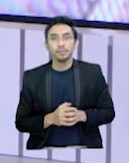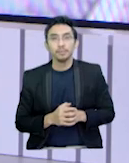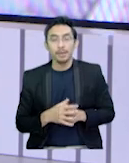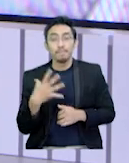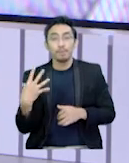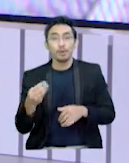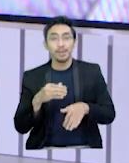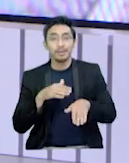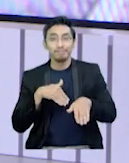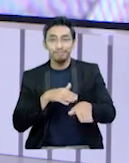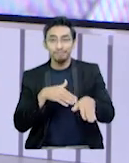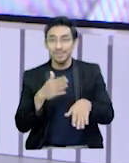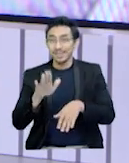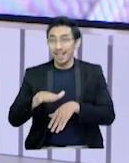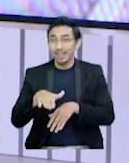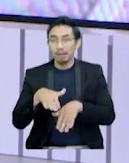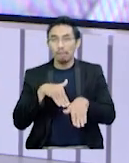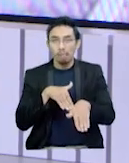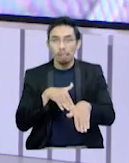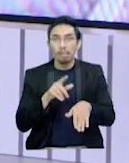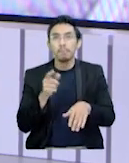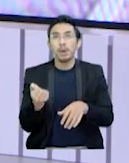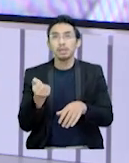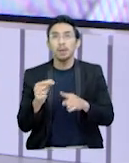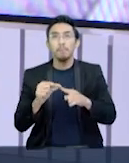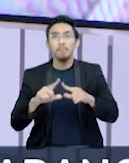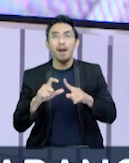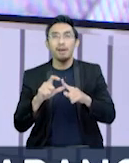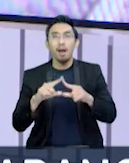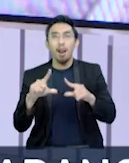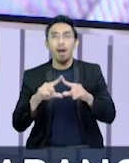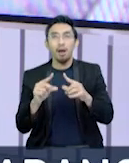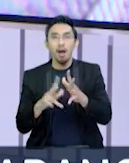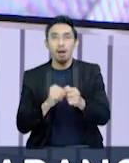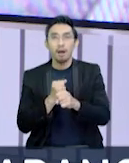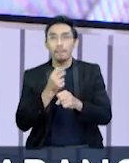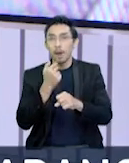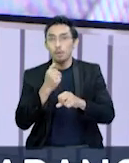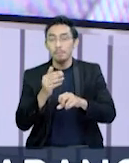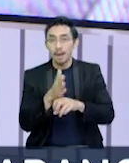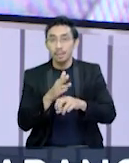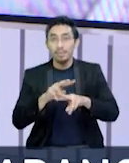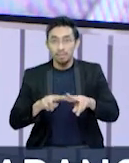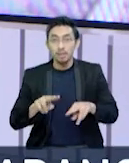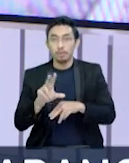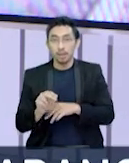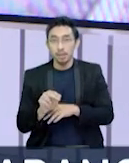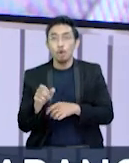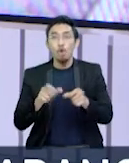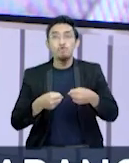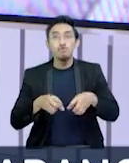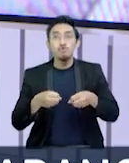arus mudik jalur selatan terhambat kemacetan di Pasar Padalarang, Kabupaten Bandung Barat, Jawa Barat. Selain pedagang yang berjualan di bahu